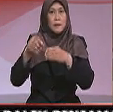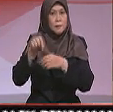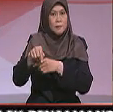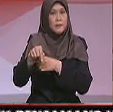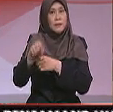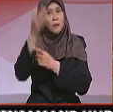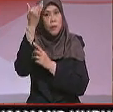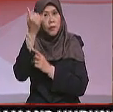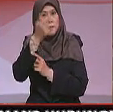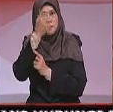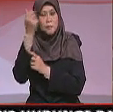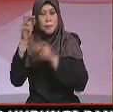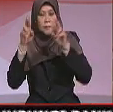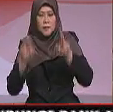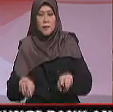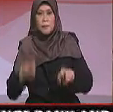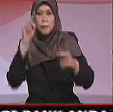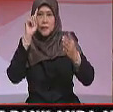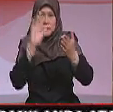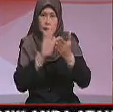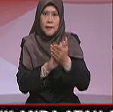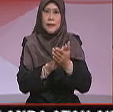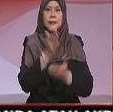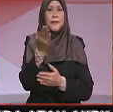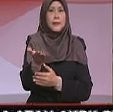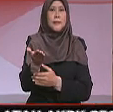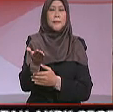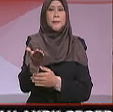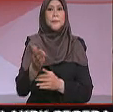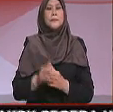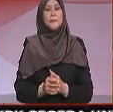kerana rakyat mempercayai anda.